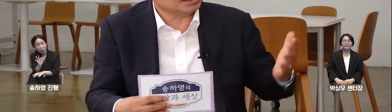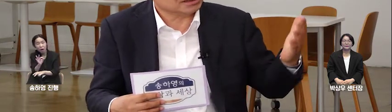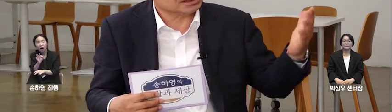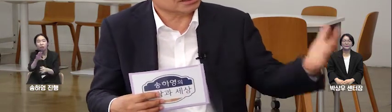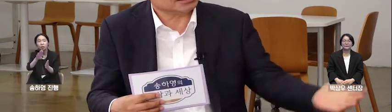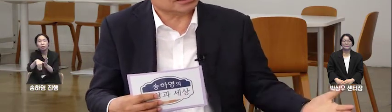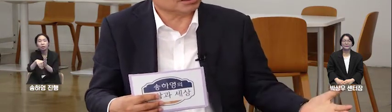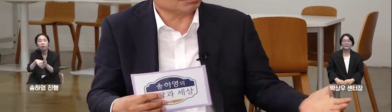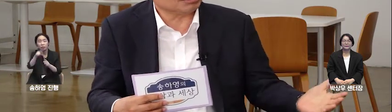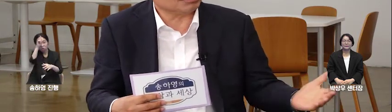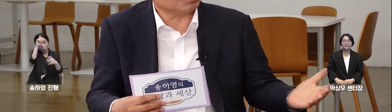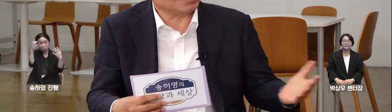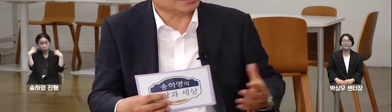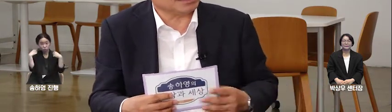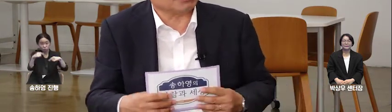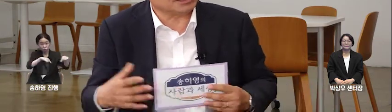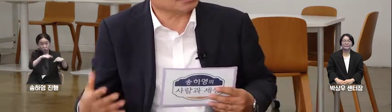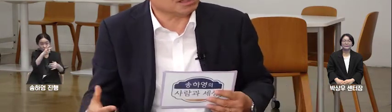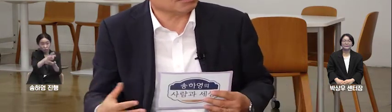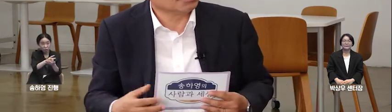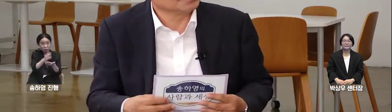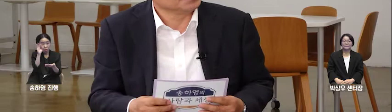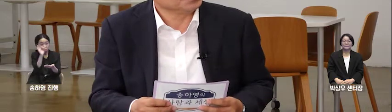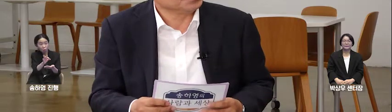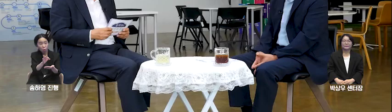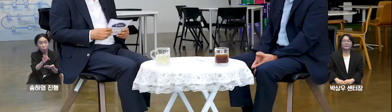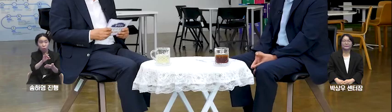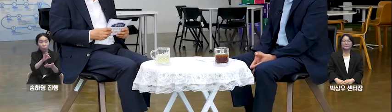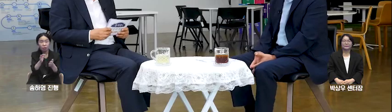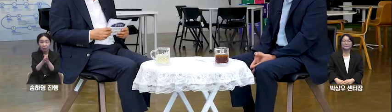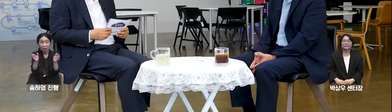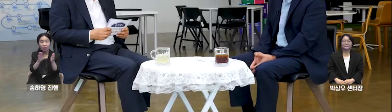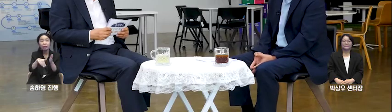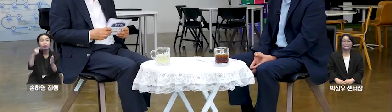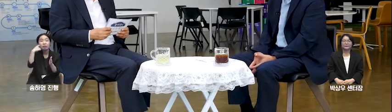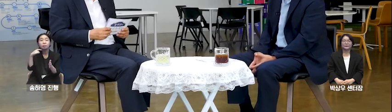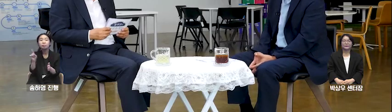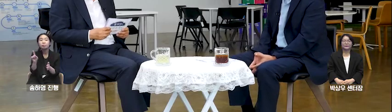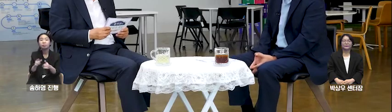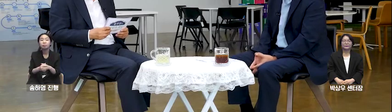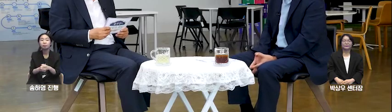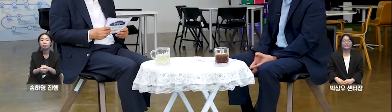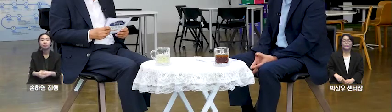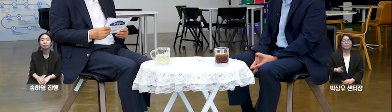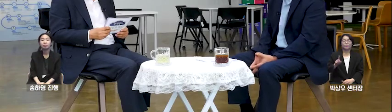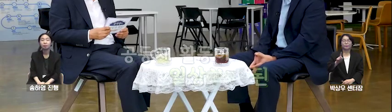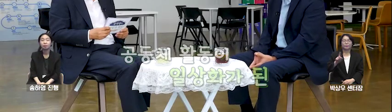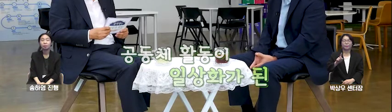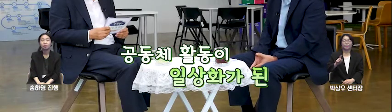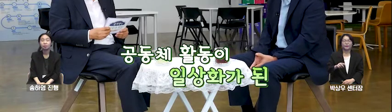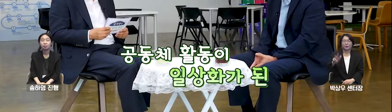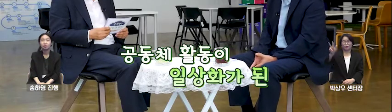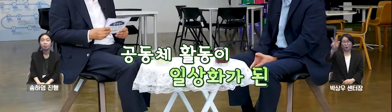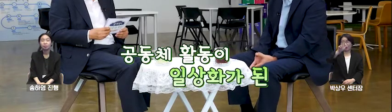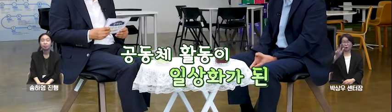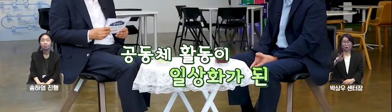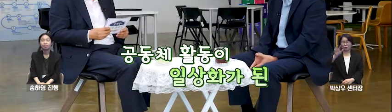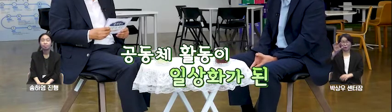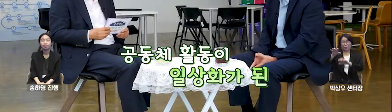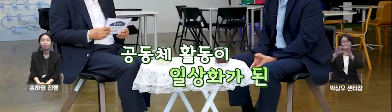어때요? 그 정부 출범할 때하고 지금하고. 네. 우선은 이제 전국 어디서나 이 공동체 활동이